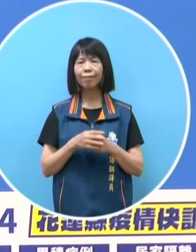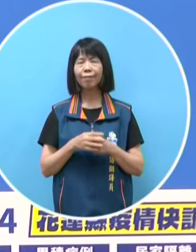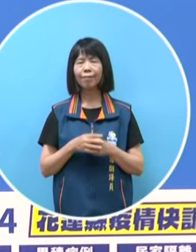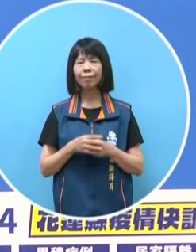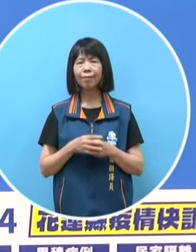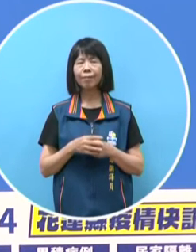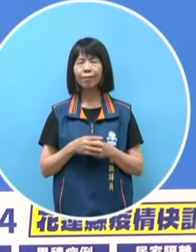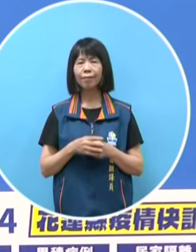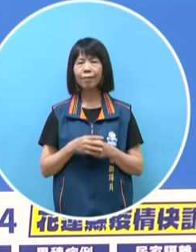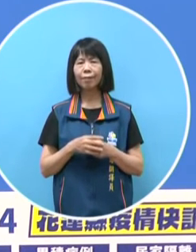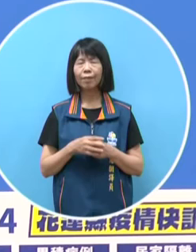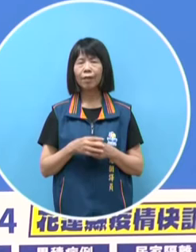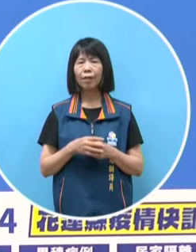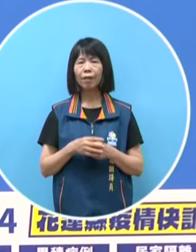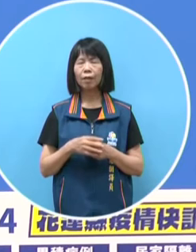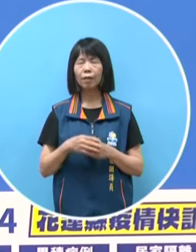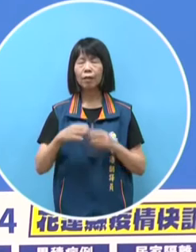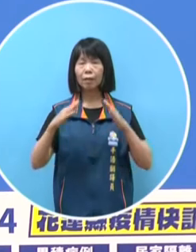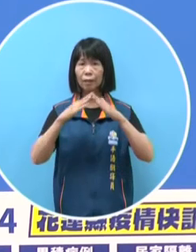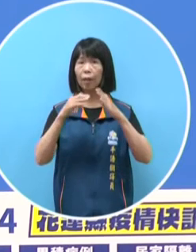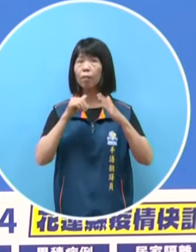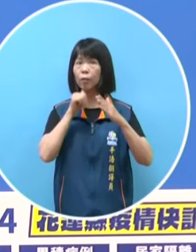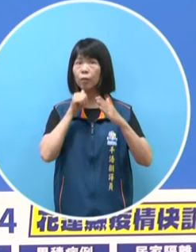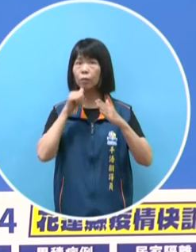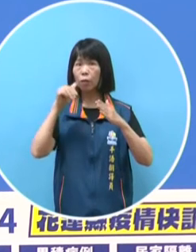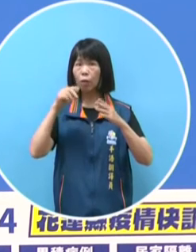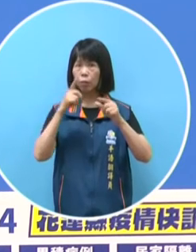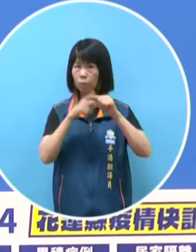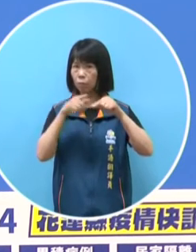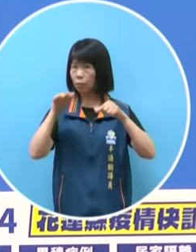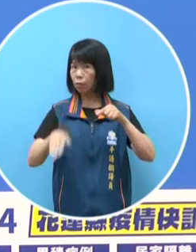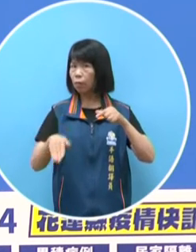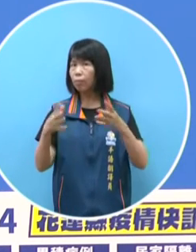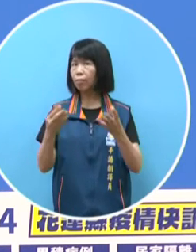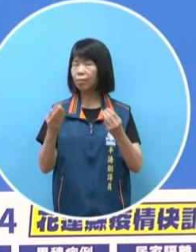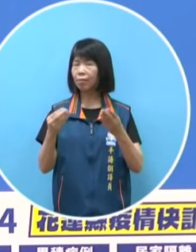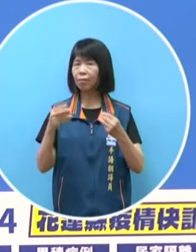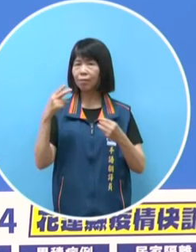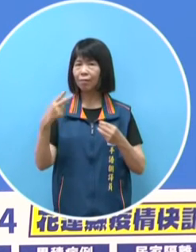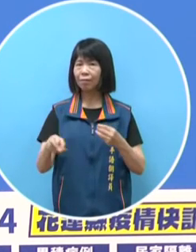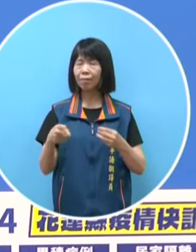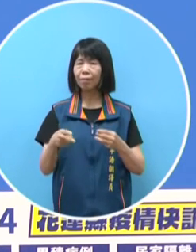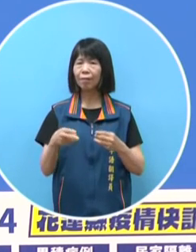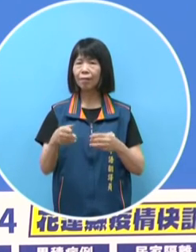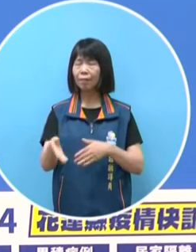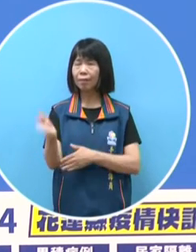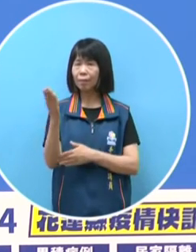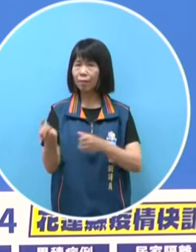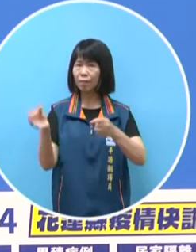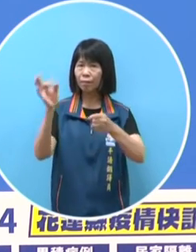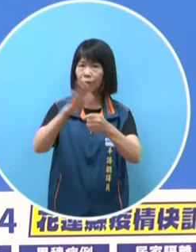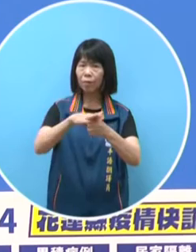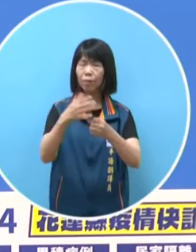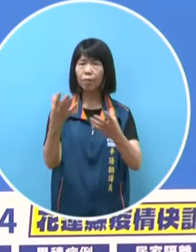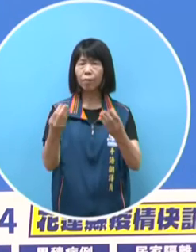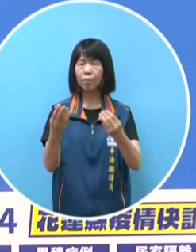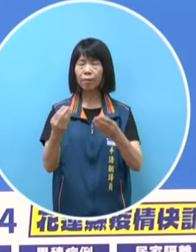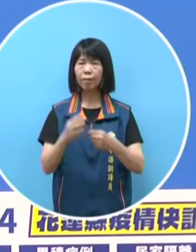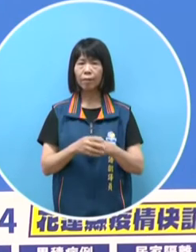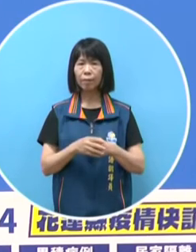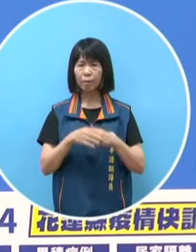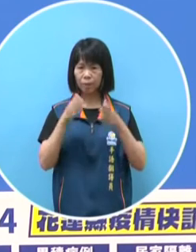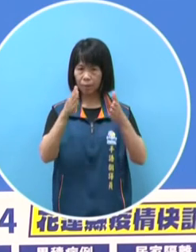个没有领中低收入户，或者是没有得到纾困，不是得到纾困的对象